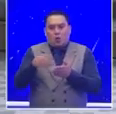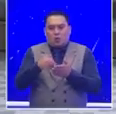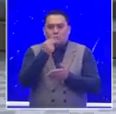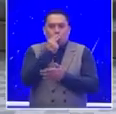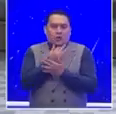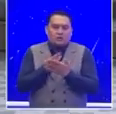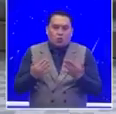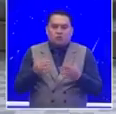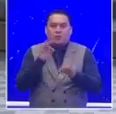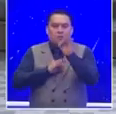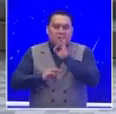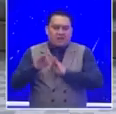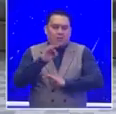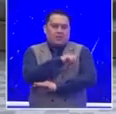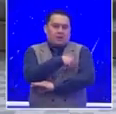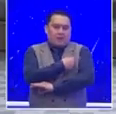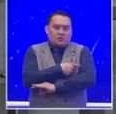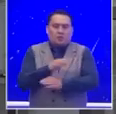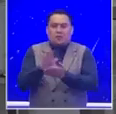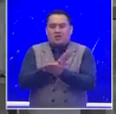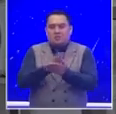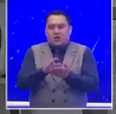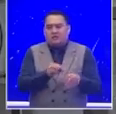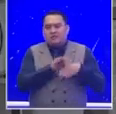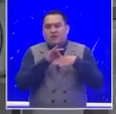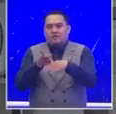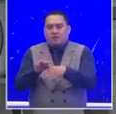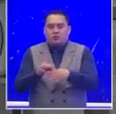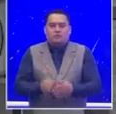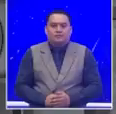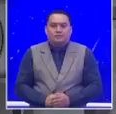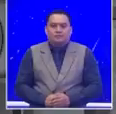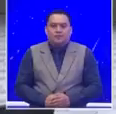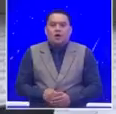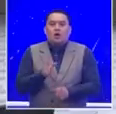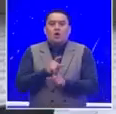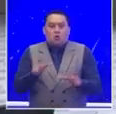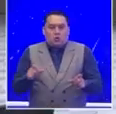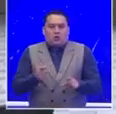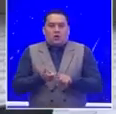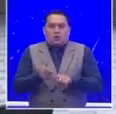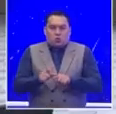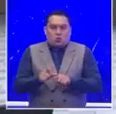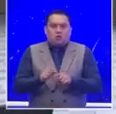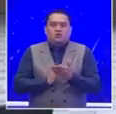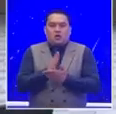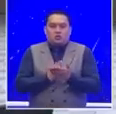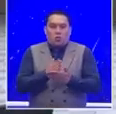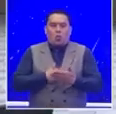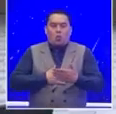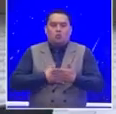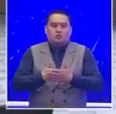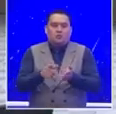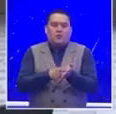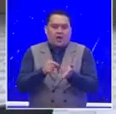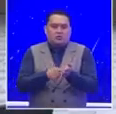продукты, закупаем медикаменты и бесплатно делаем доставку с помощью автоволонтера. И люди, которые находятся на заслуженном отпуске, то есть на